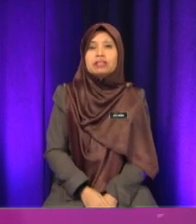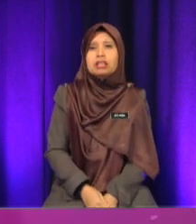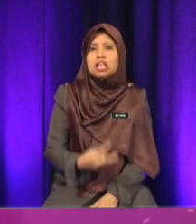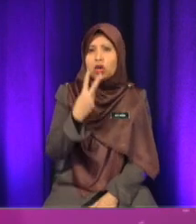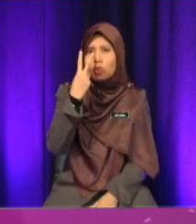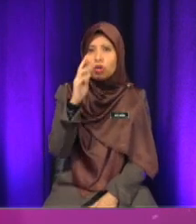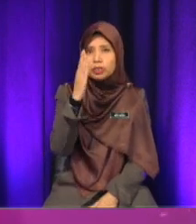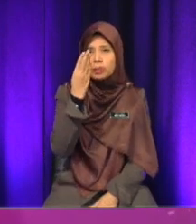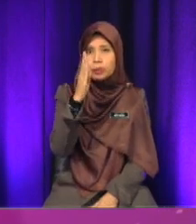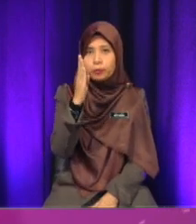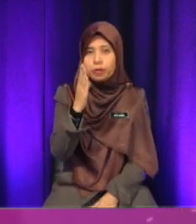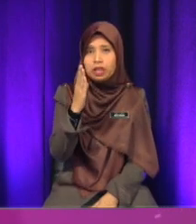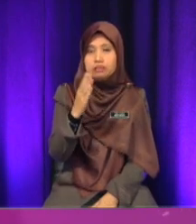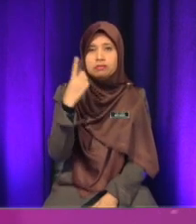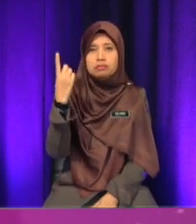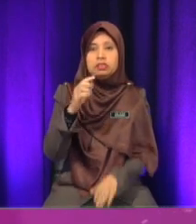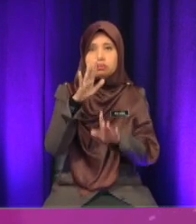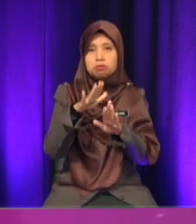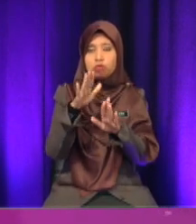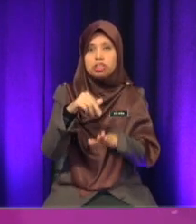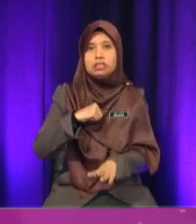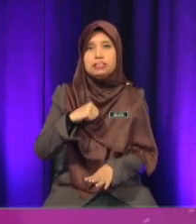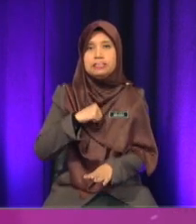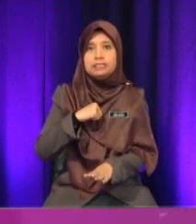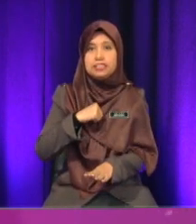memuji kecantikan dirinya sendiri